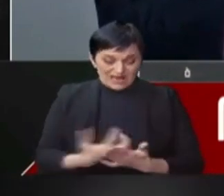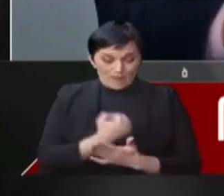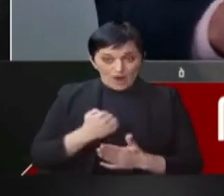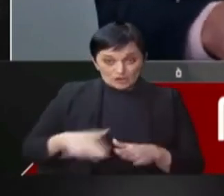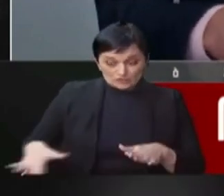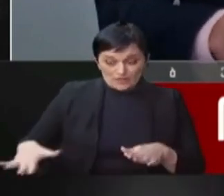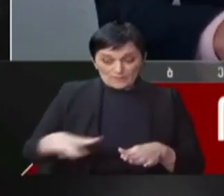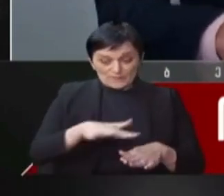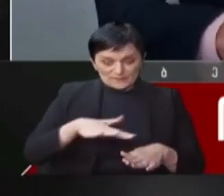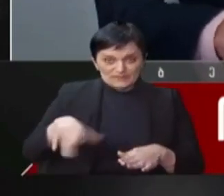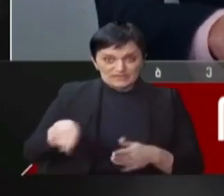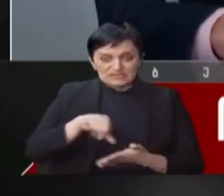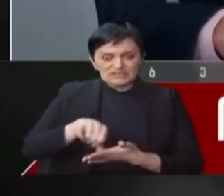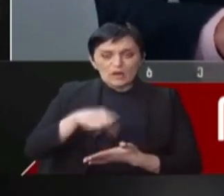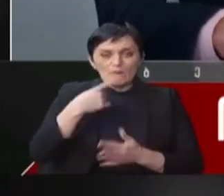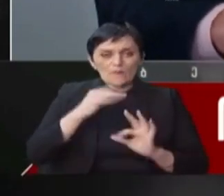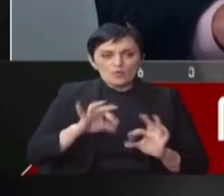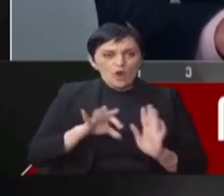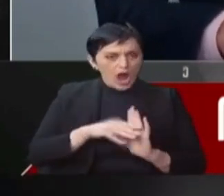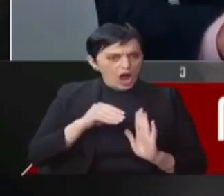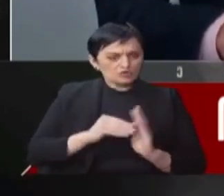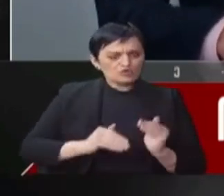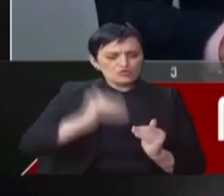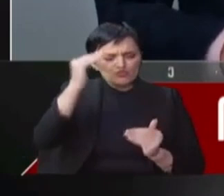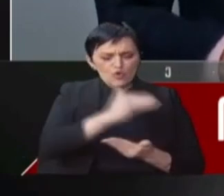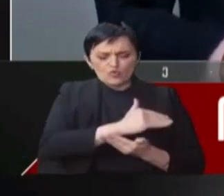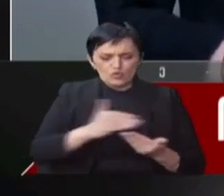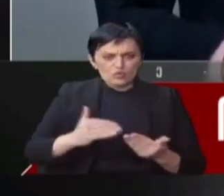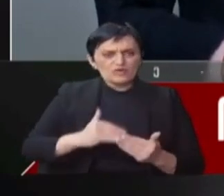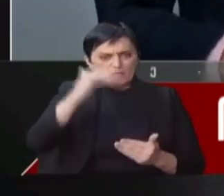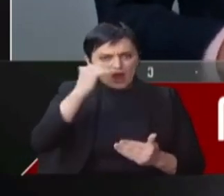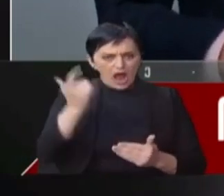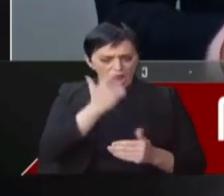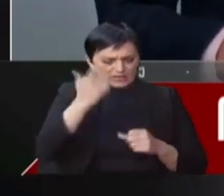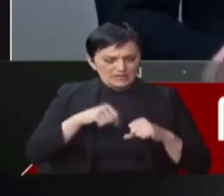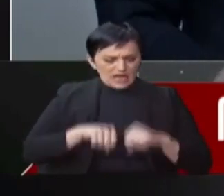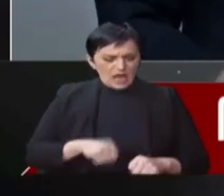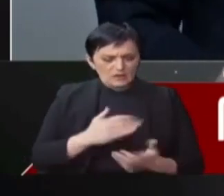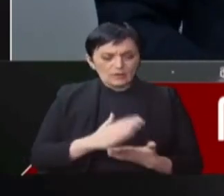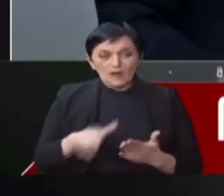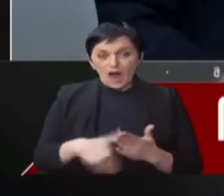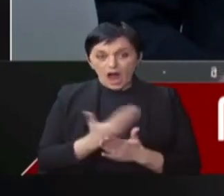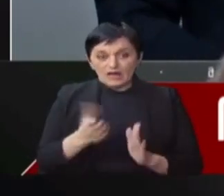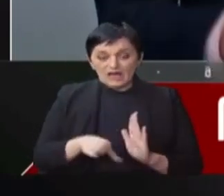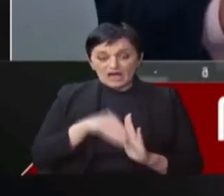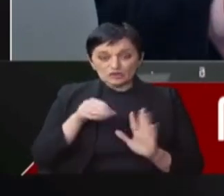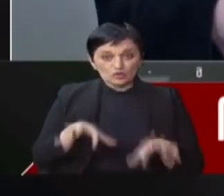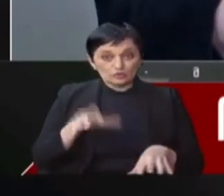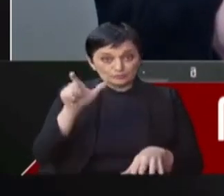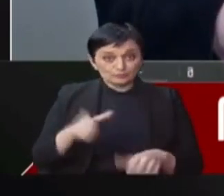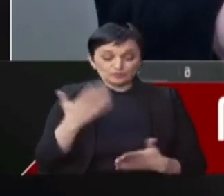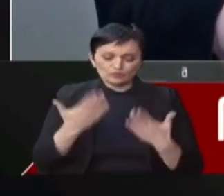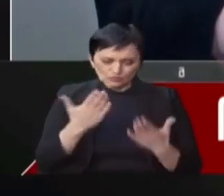ფრთის წარმომადგენლები აცხადებენ, რომ არჩევნები ჩატარდა უმაღლეს დონეზე და მაღალი ლეგიტიმაცია აქვს ახალ არჩეულ თავმჯდომარეს.